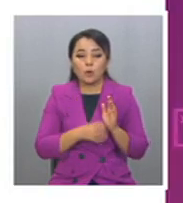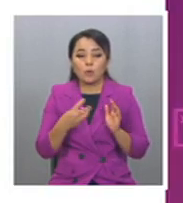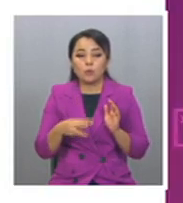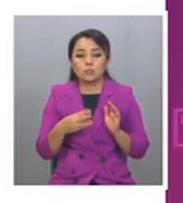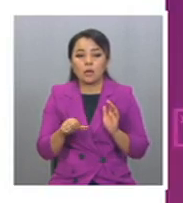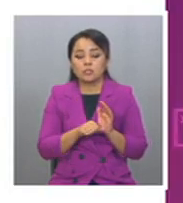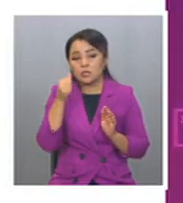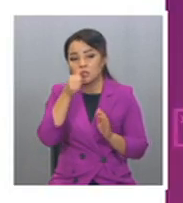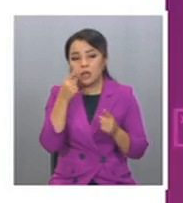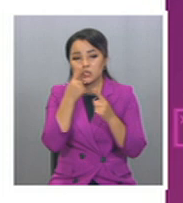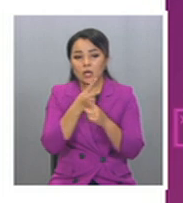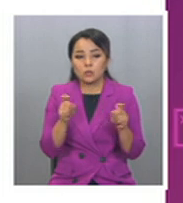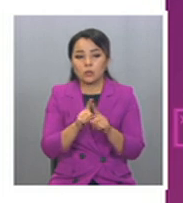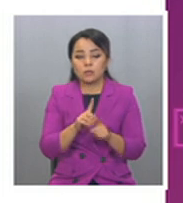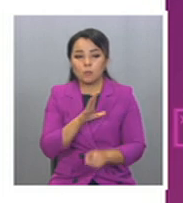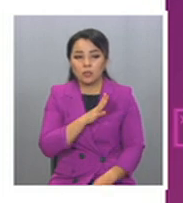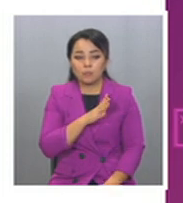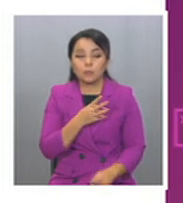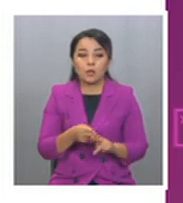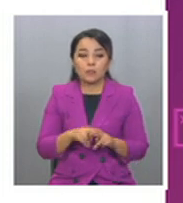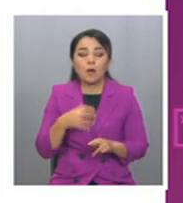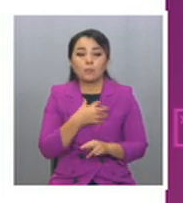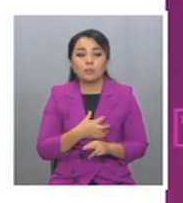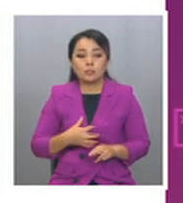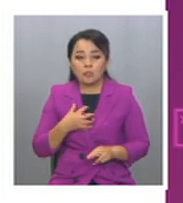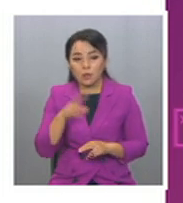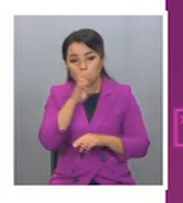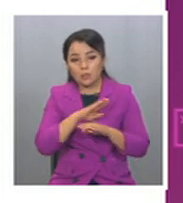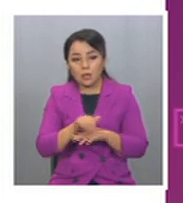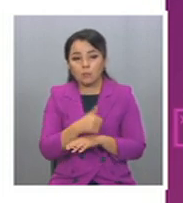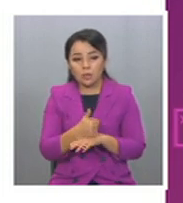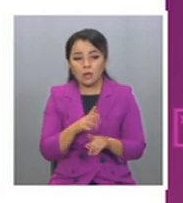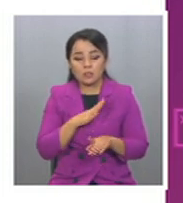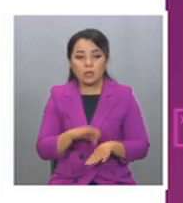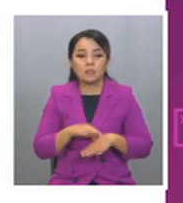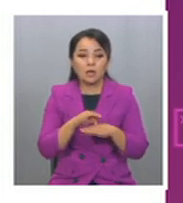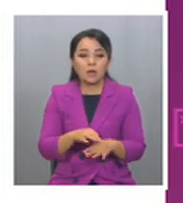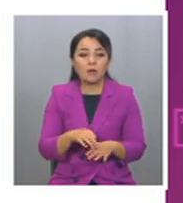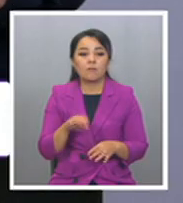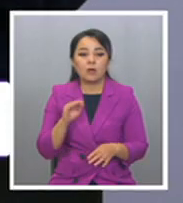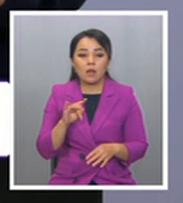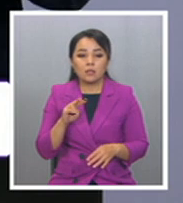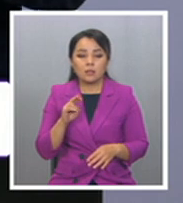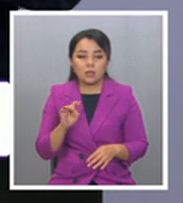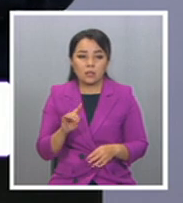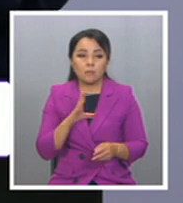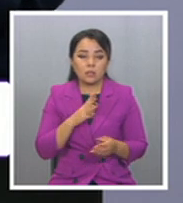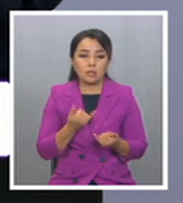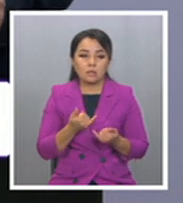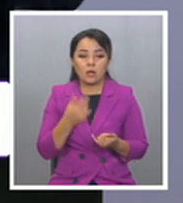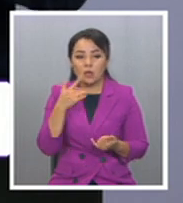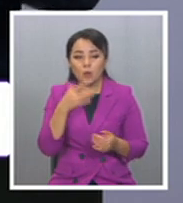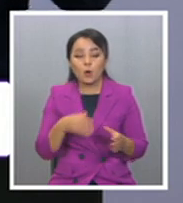жылы жариялаған болатын. Осы негізде мемлекеттің басшылығына келген Франклин Делано Рузвельт Америка Құрама